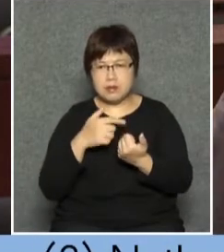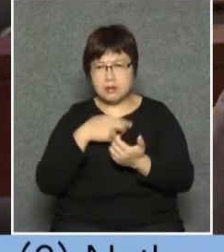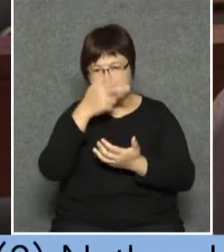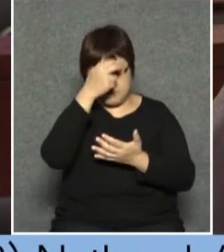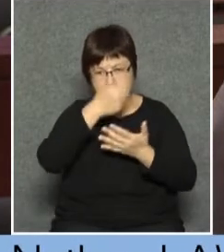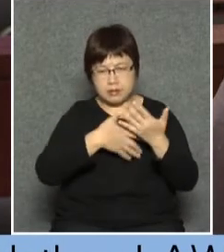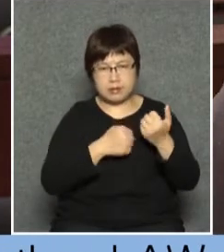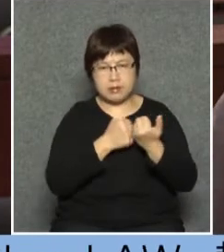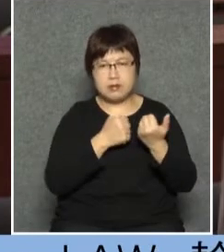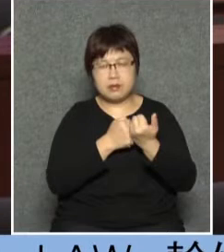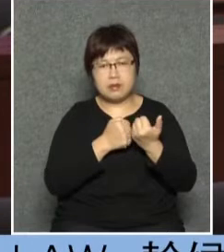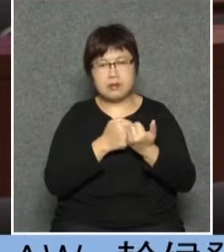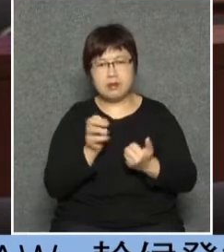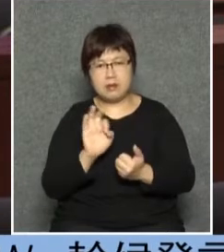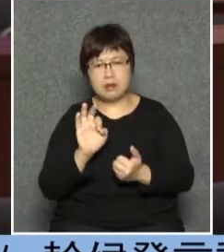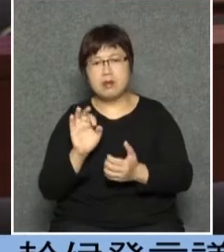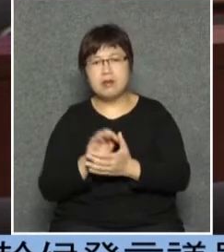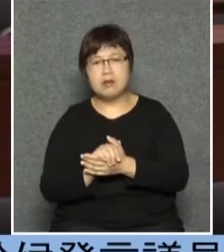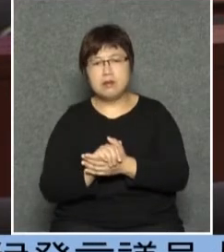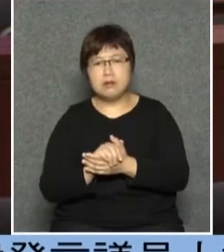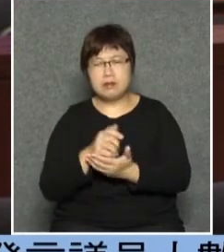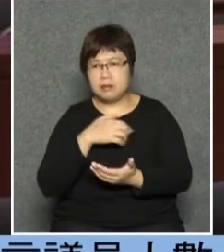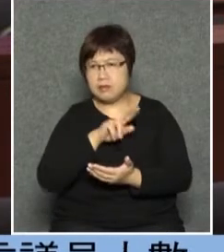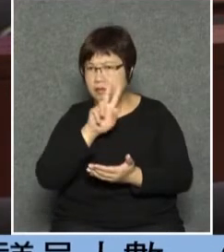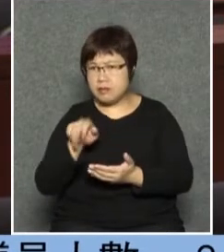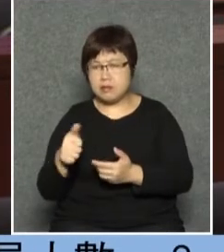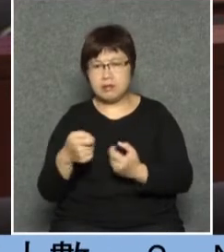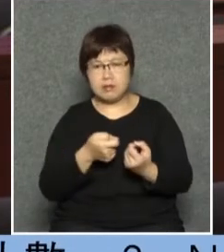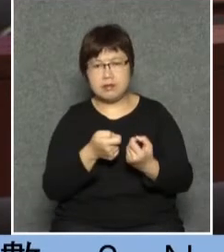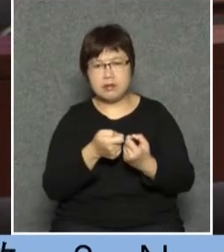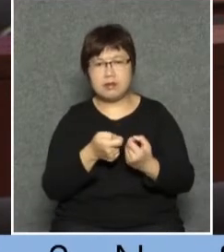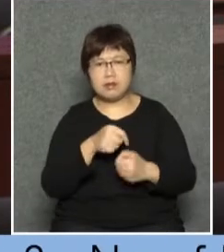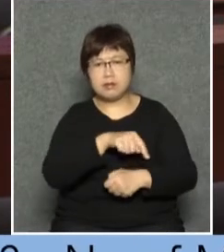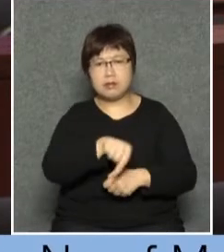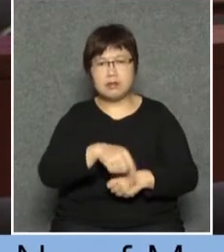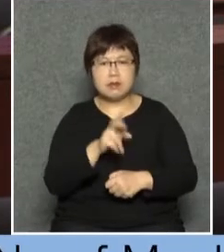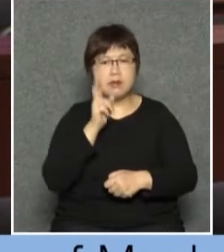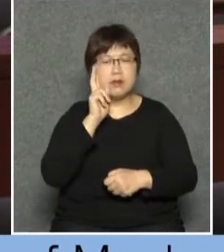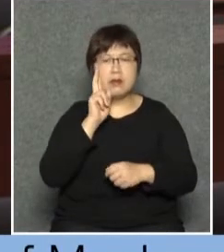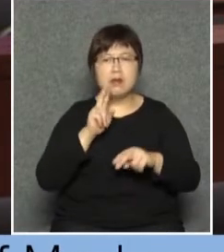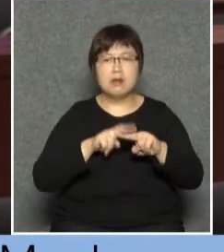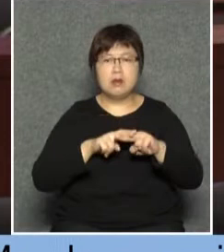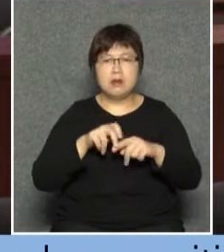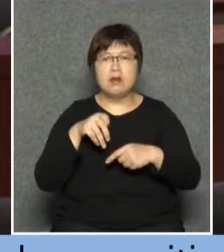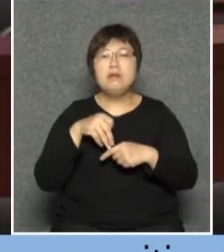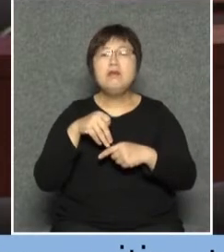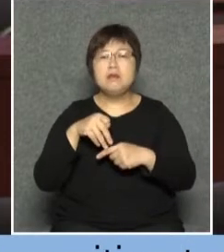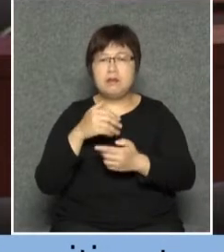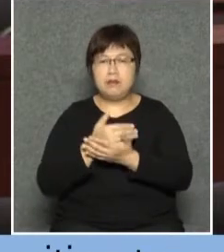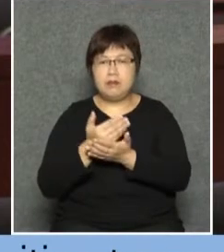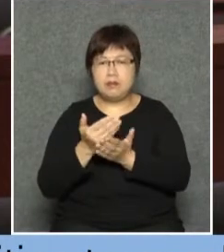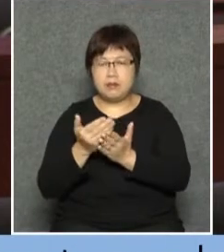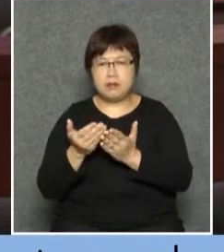支持。而我们也都看到邻近地区例如内地、深圳等一地地